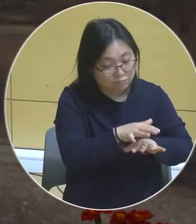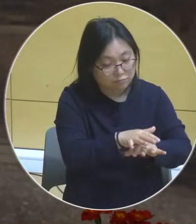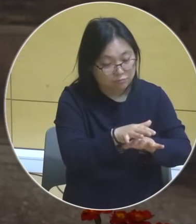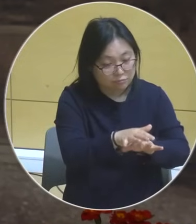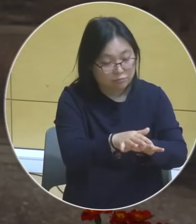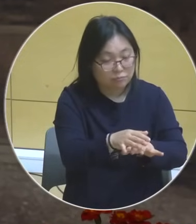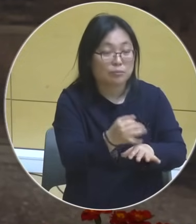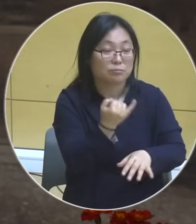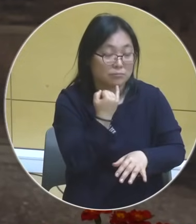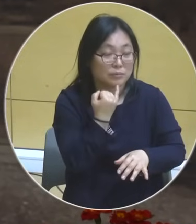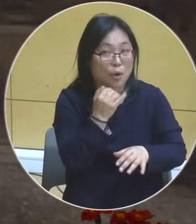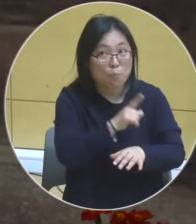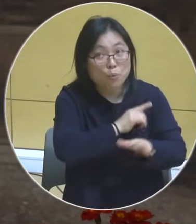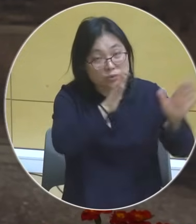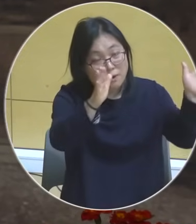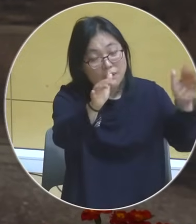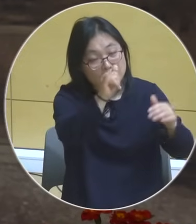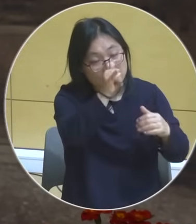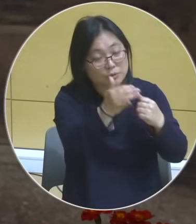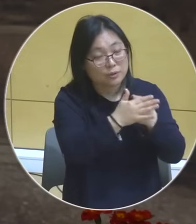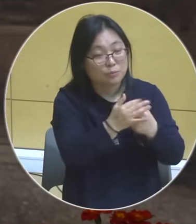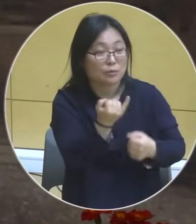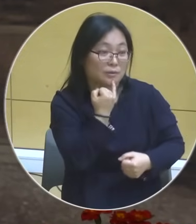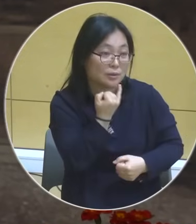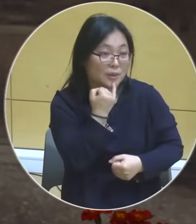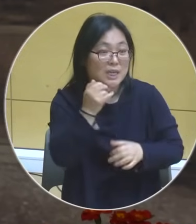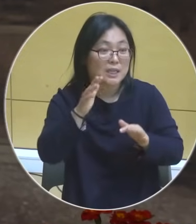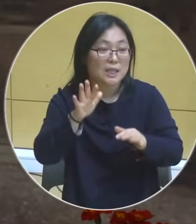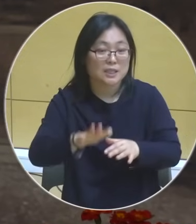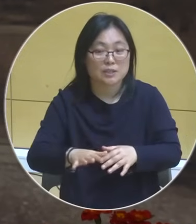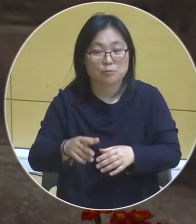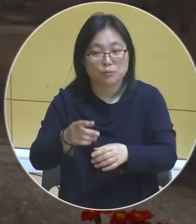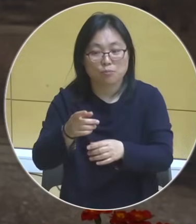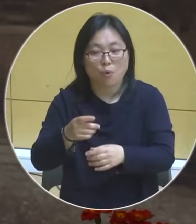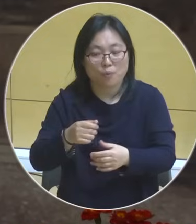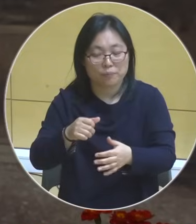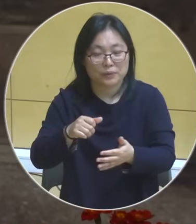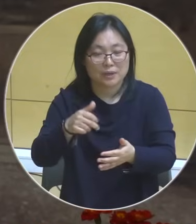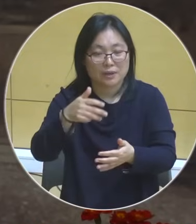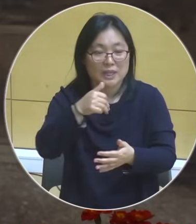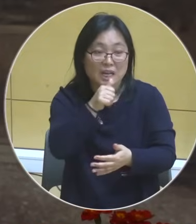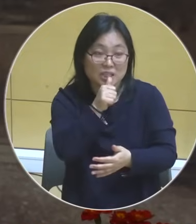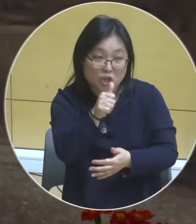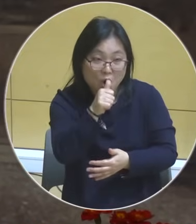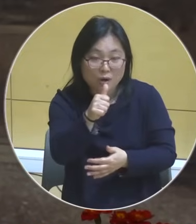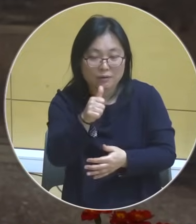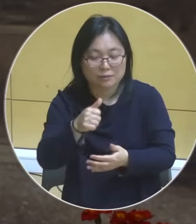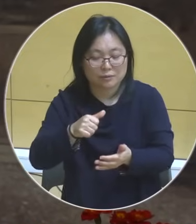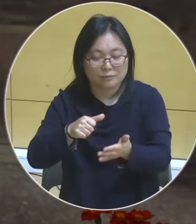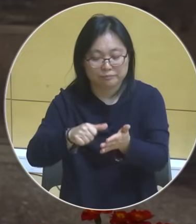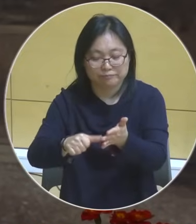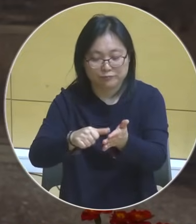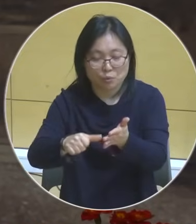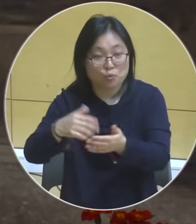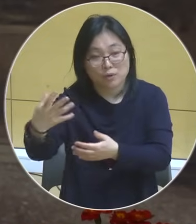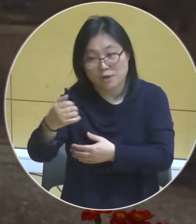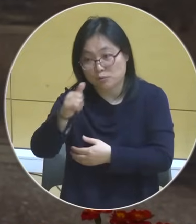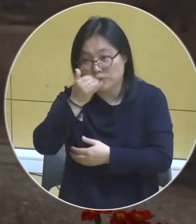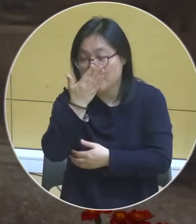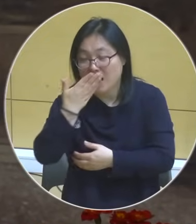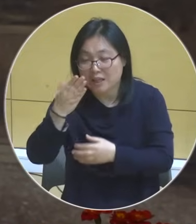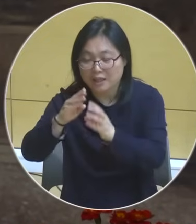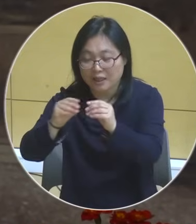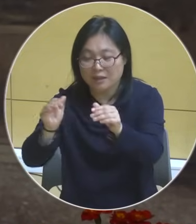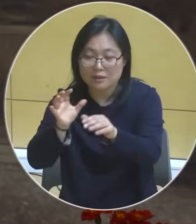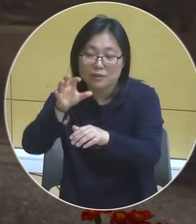되었습니다. 모세가 있었습니다. 그러나 이제는 철기 문명이 발달된 바로 저 가나안 땅을 정복해야 되는